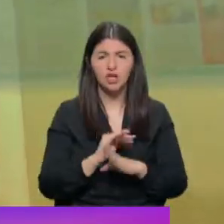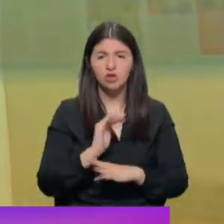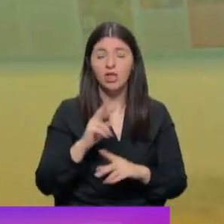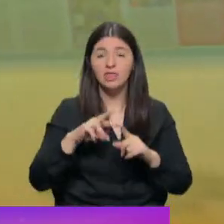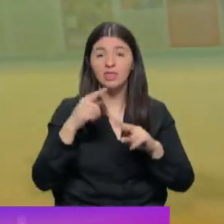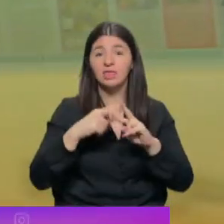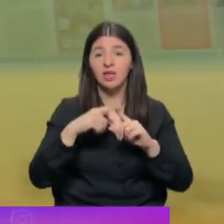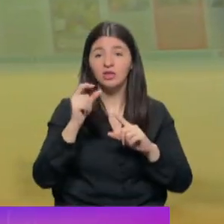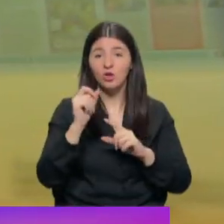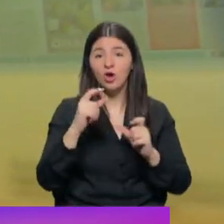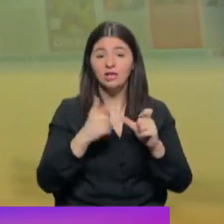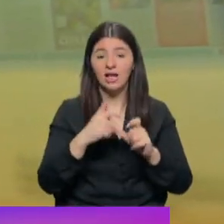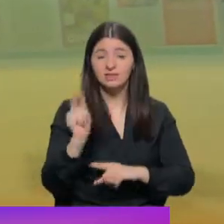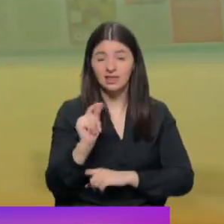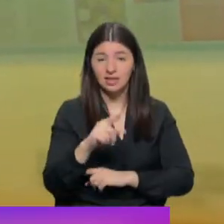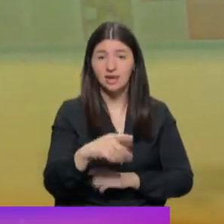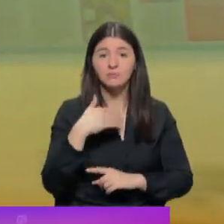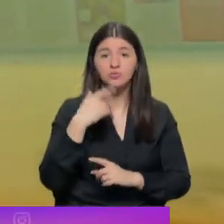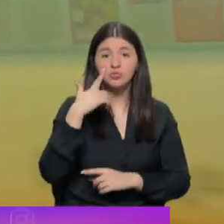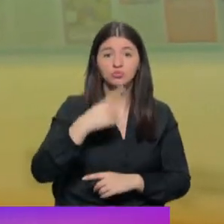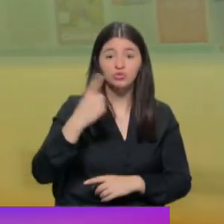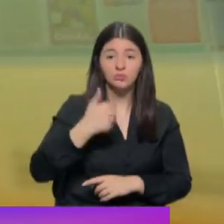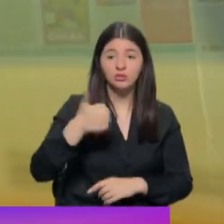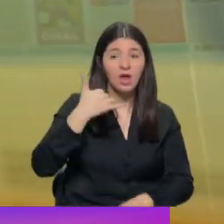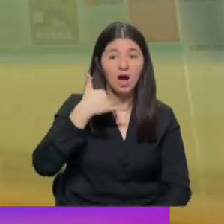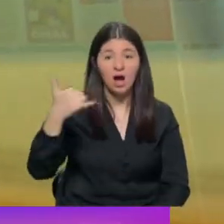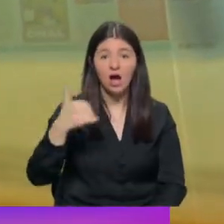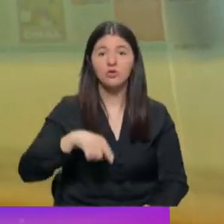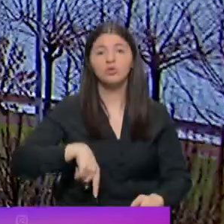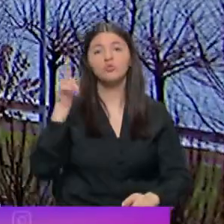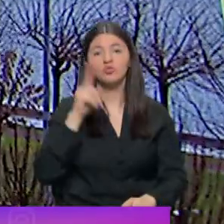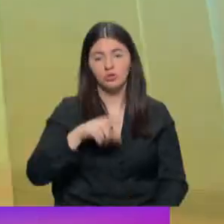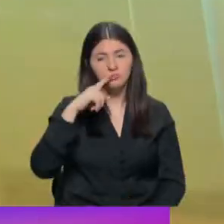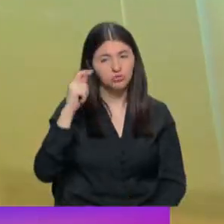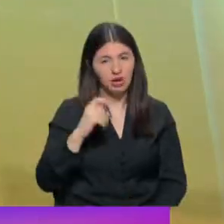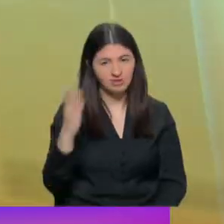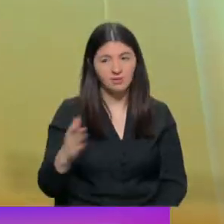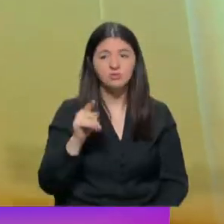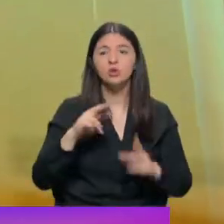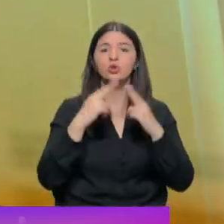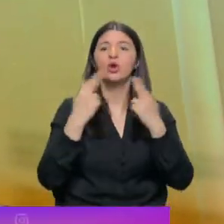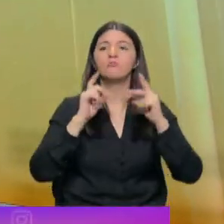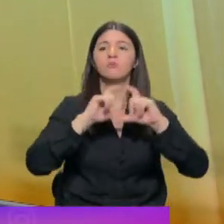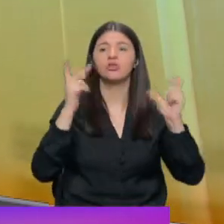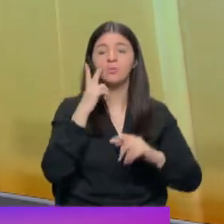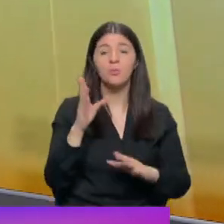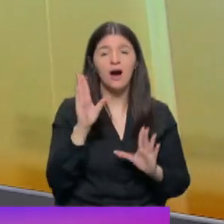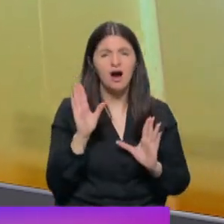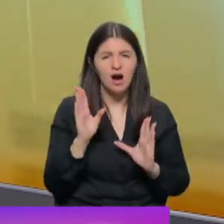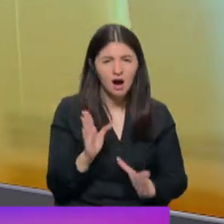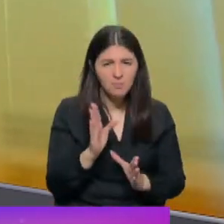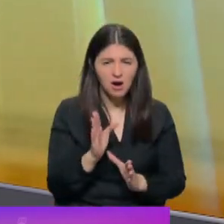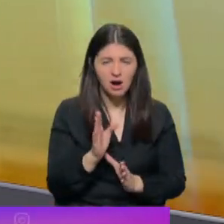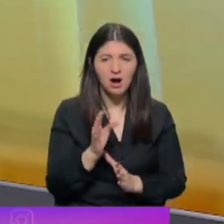NATO genel sekreteri bizim Cumhurbaşkanımız aradı gün demokr Ayna dünyanın manşetlere dönüyorum şimdi fakat